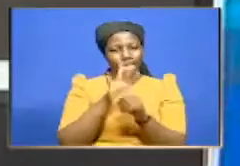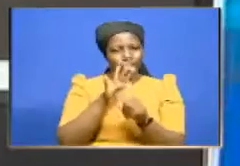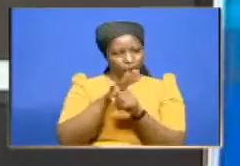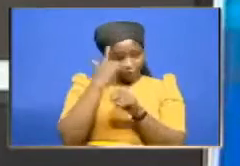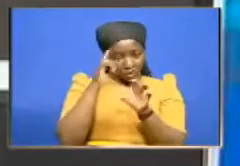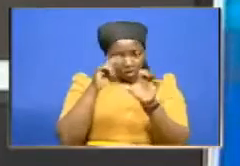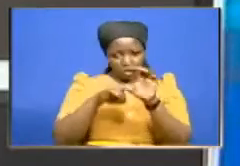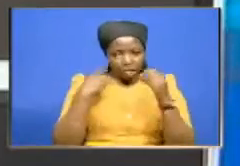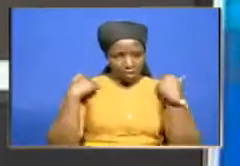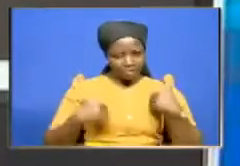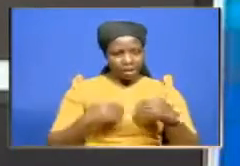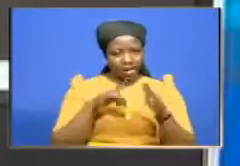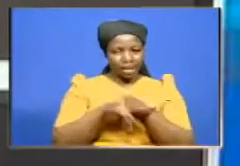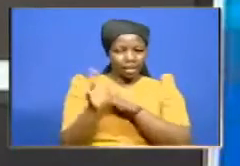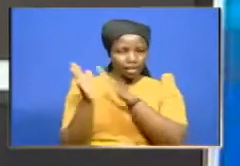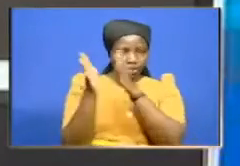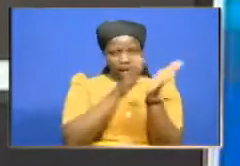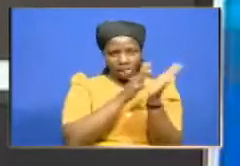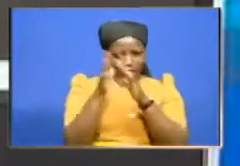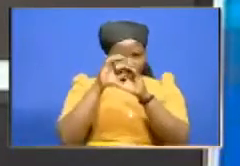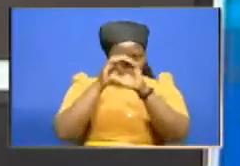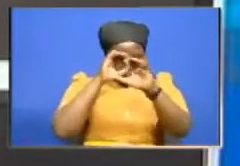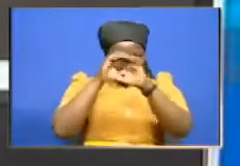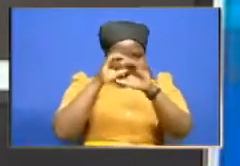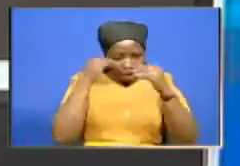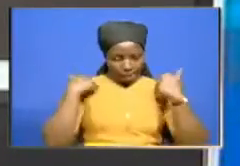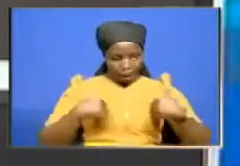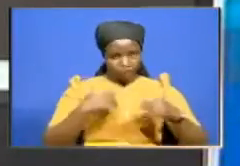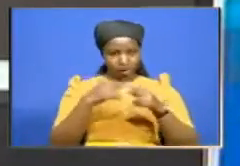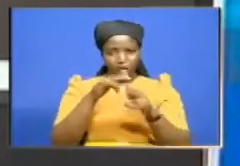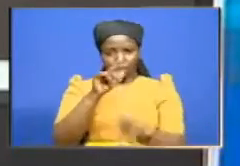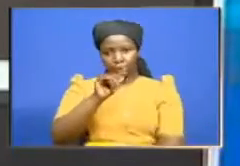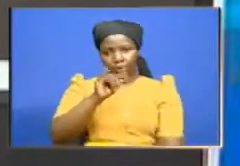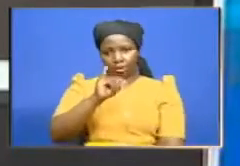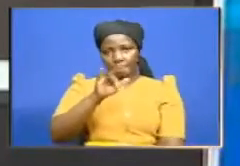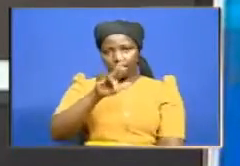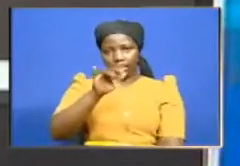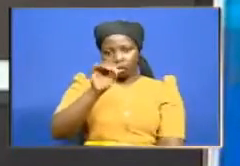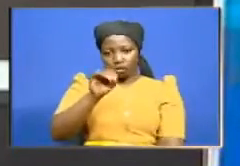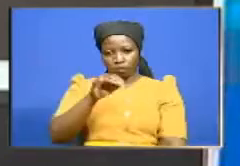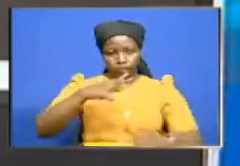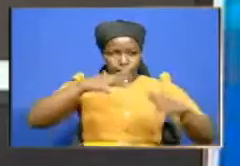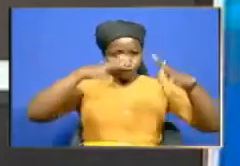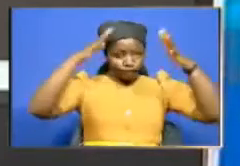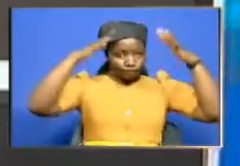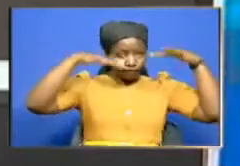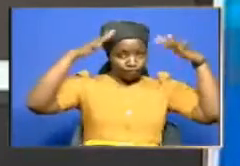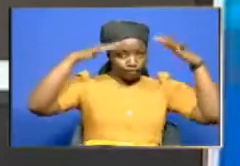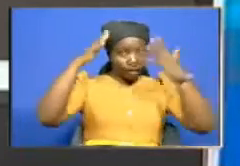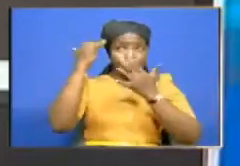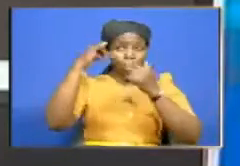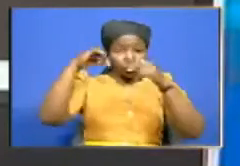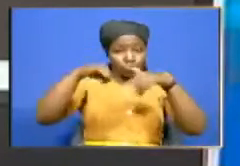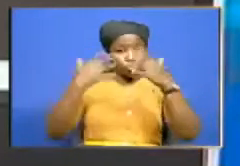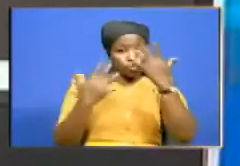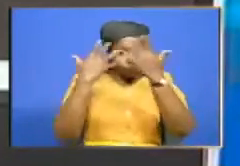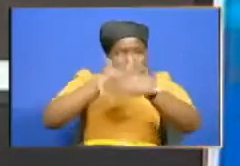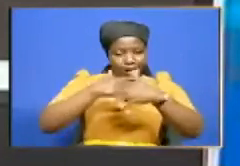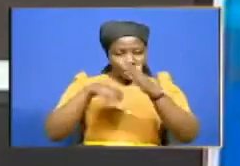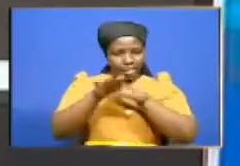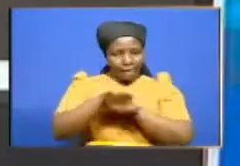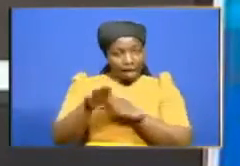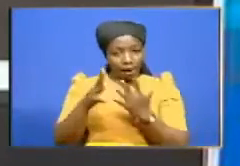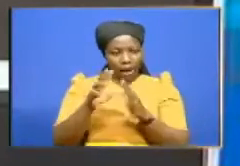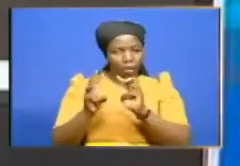nami kwenye utabiri wa hali ya hewa. Jina langu ni Tilio Marko. Rasha za mvua zinatarajiwa leo usiku katika maeneo ya